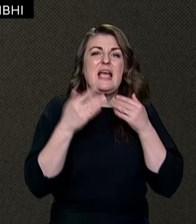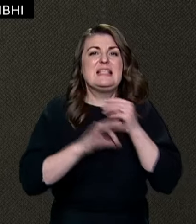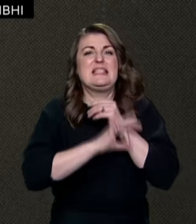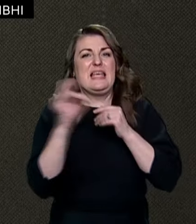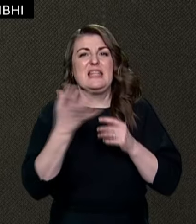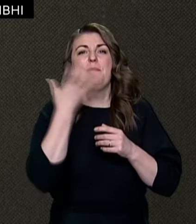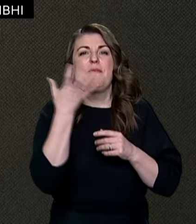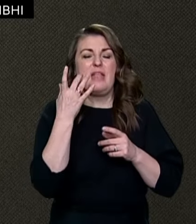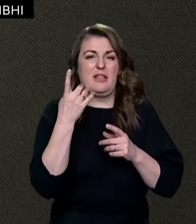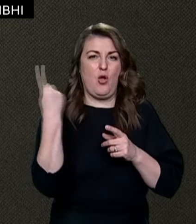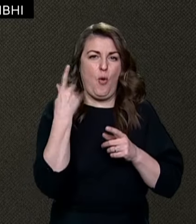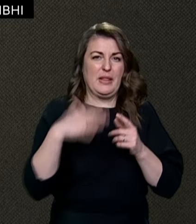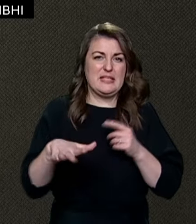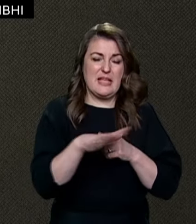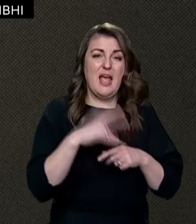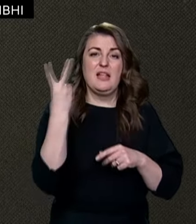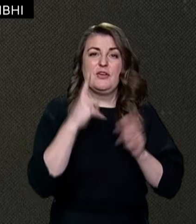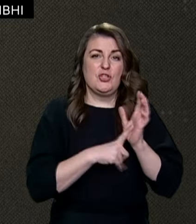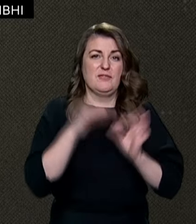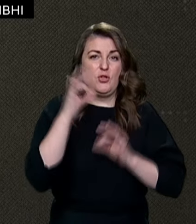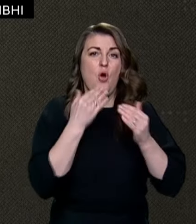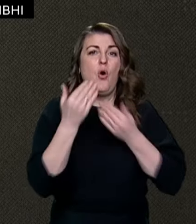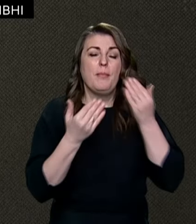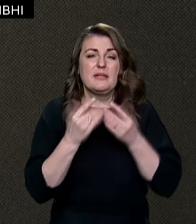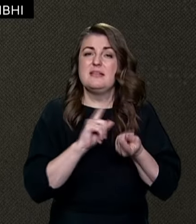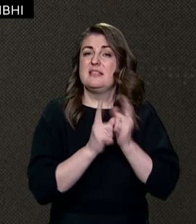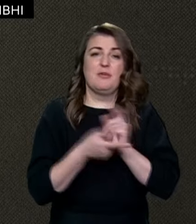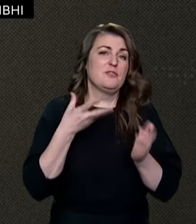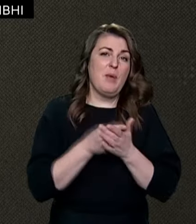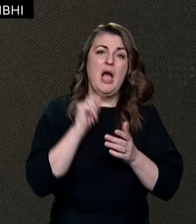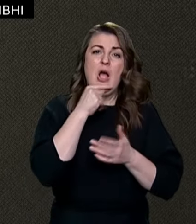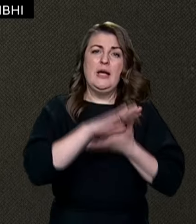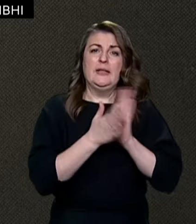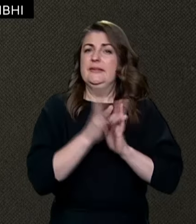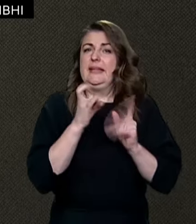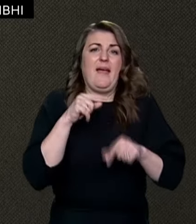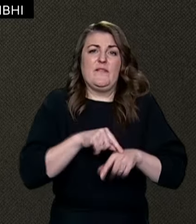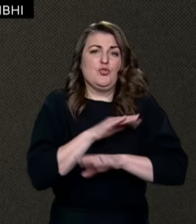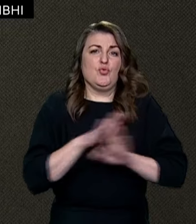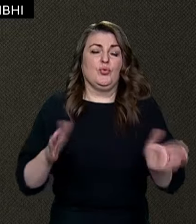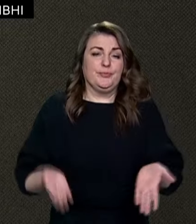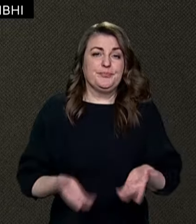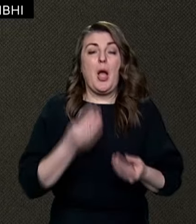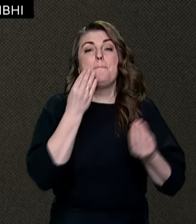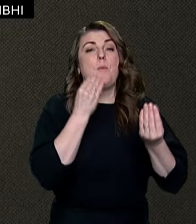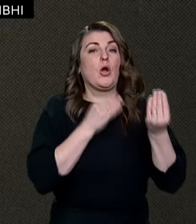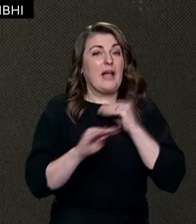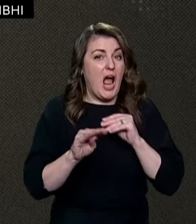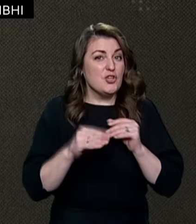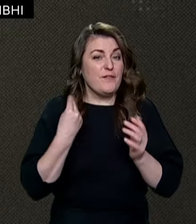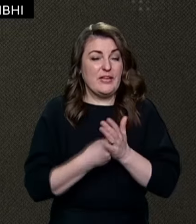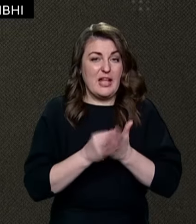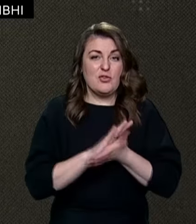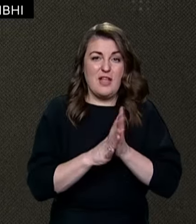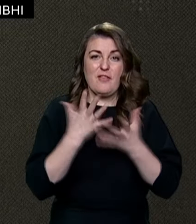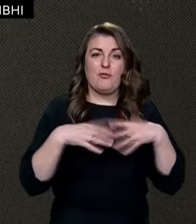та південних областей. 26% опитаних змін у своєму економічному становищі не відчули. Покращення фінансового